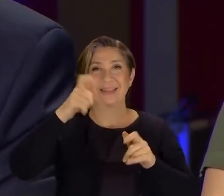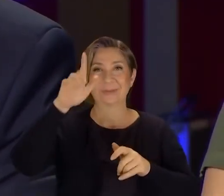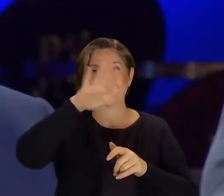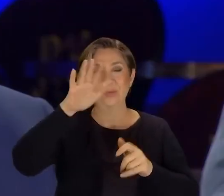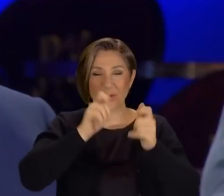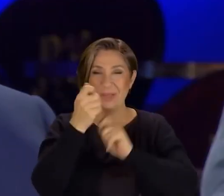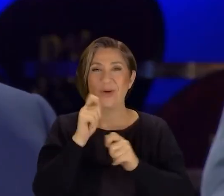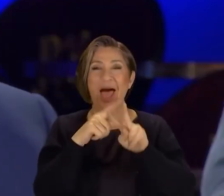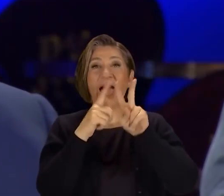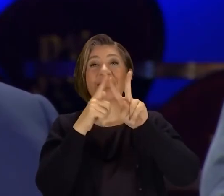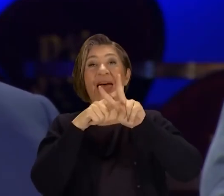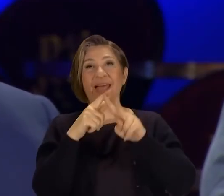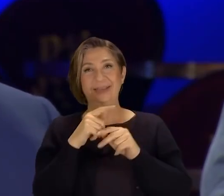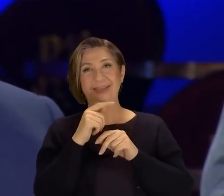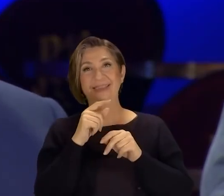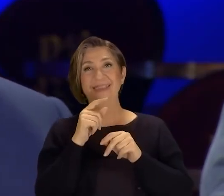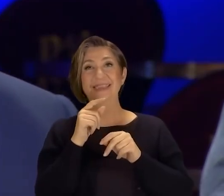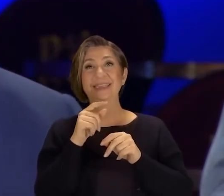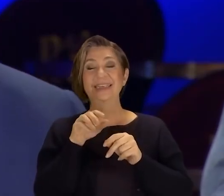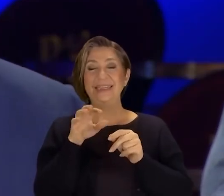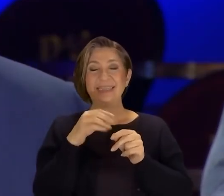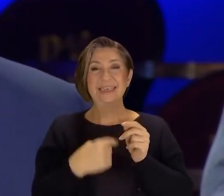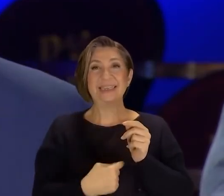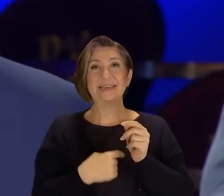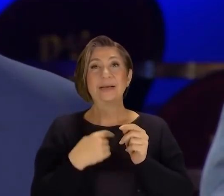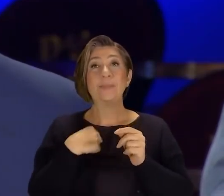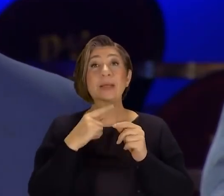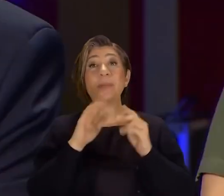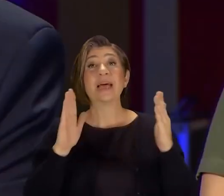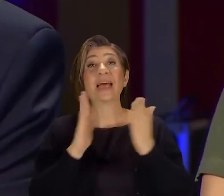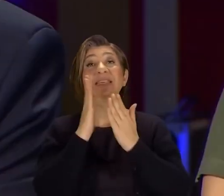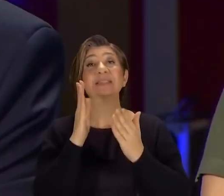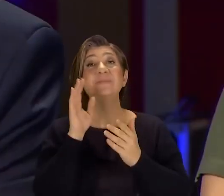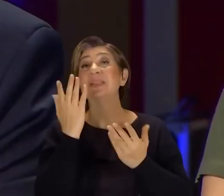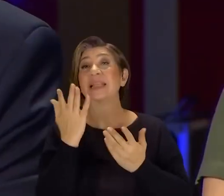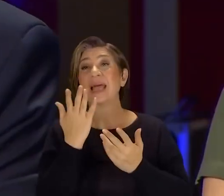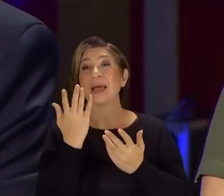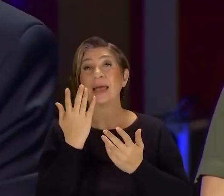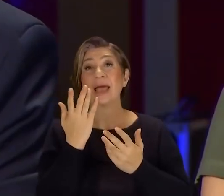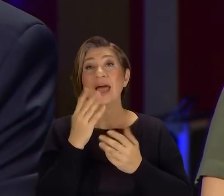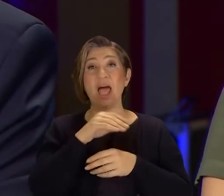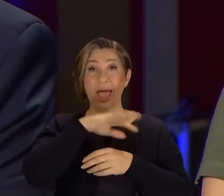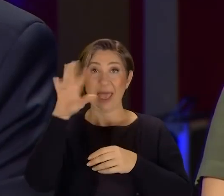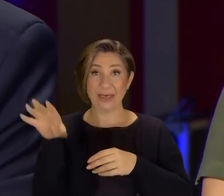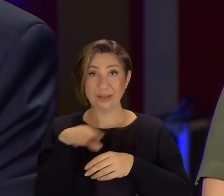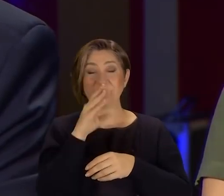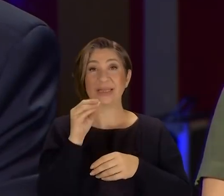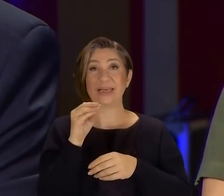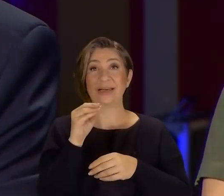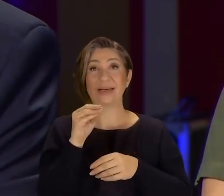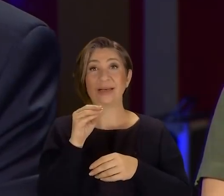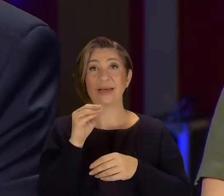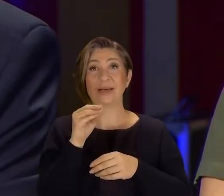çeşitlerinden bir tanesi de intuitif, sezgisel. Yani itiraz ettiğim nokta şuydu. Yani her şeyi